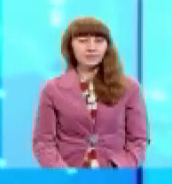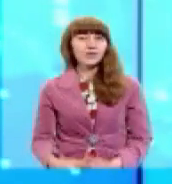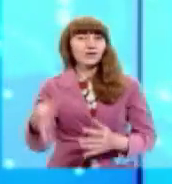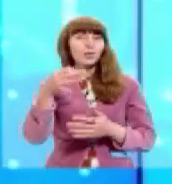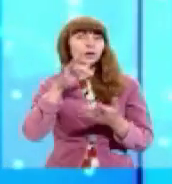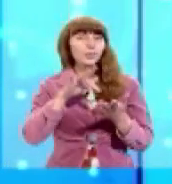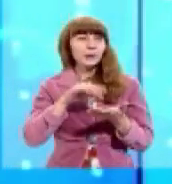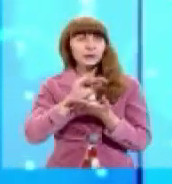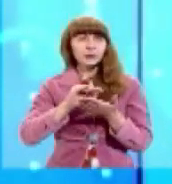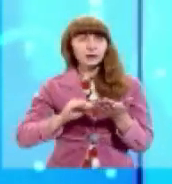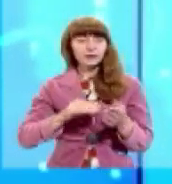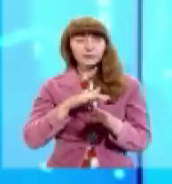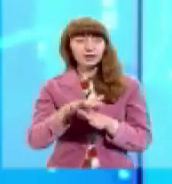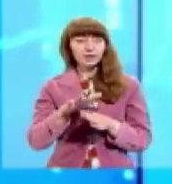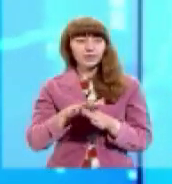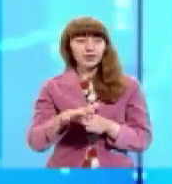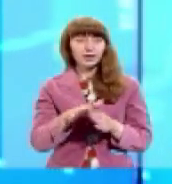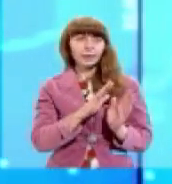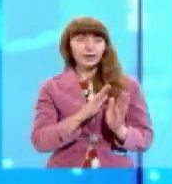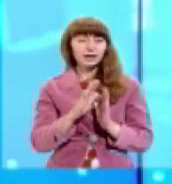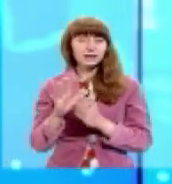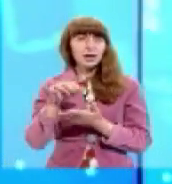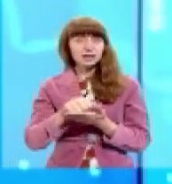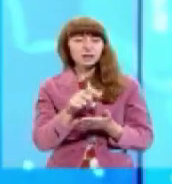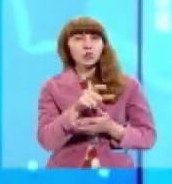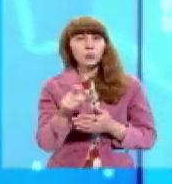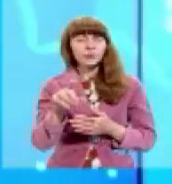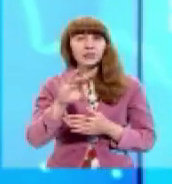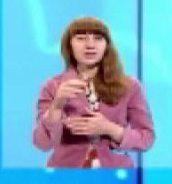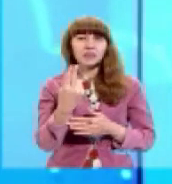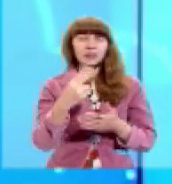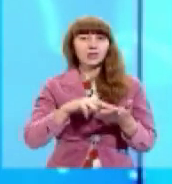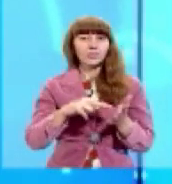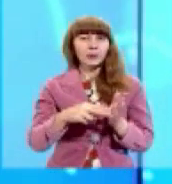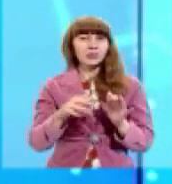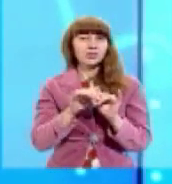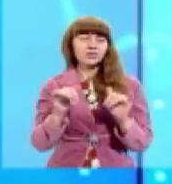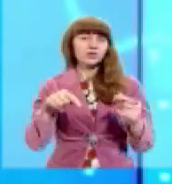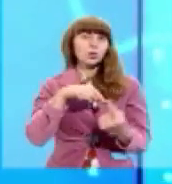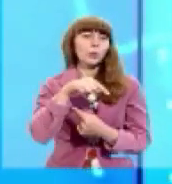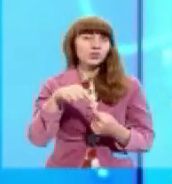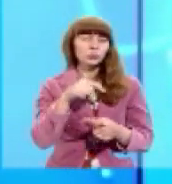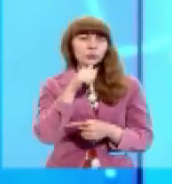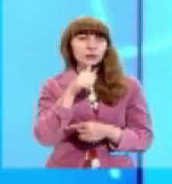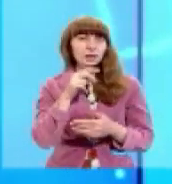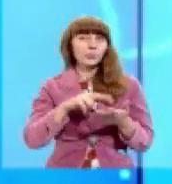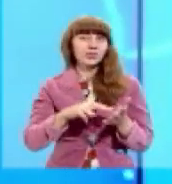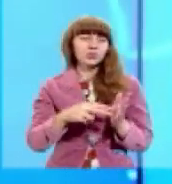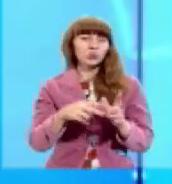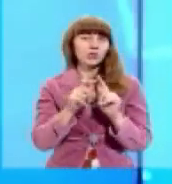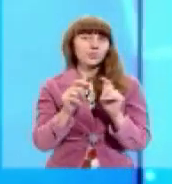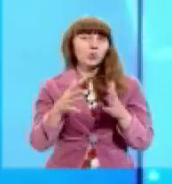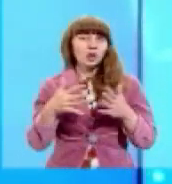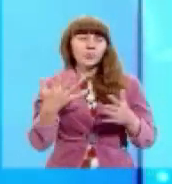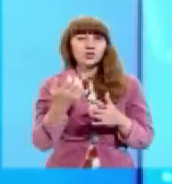в областном центре продолжается реализация мер занятости населения в рамках национального проекта по развитию предпринимательства в Костанае планируется